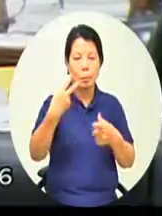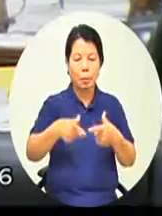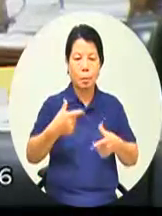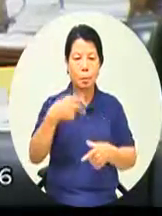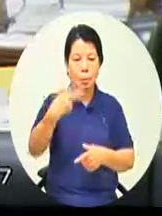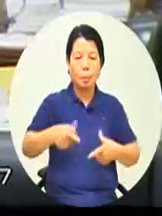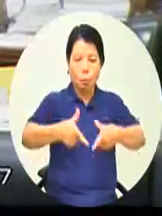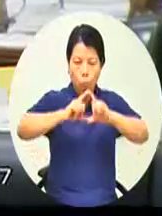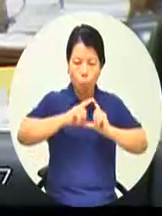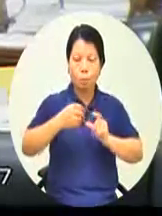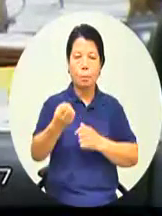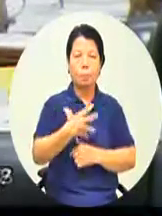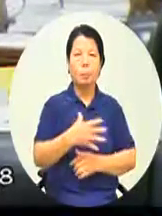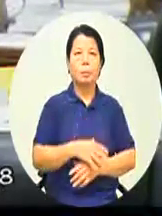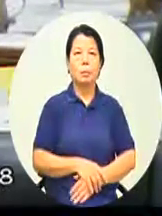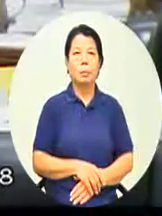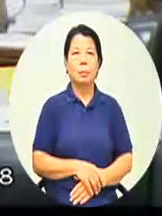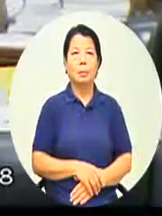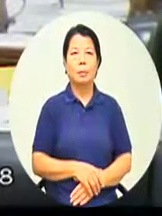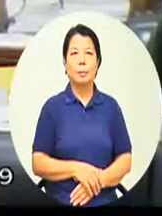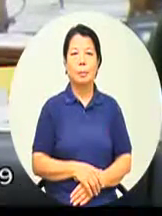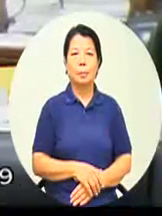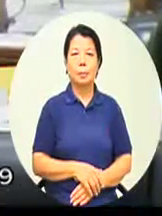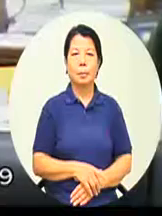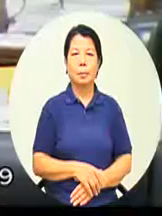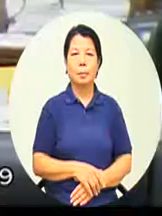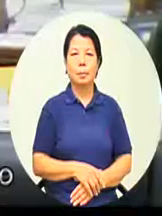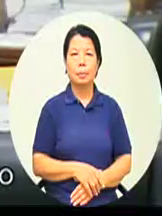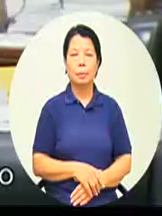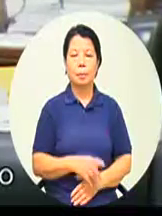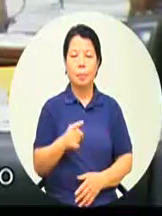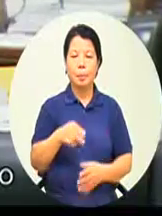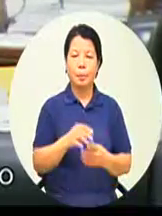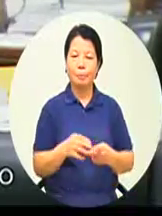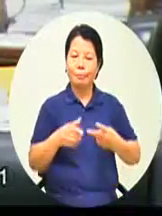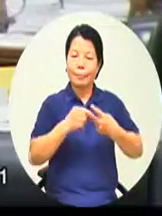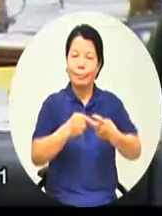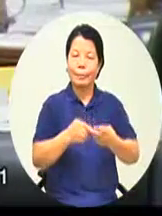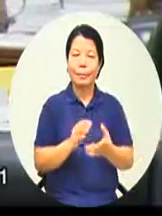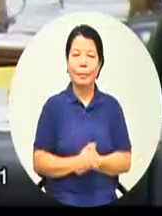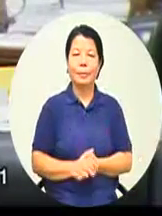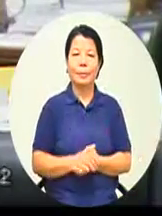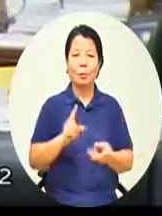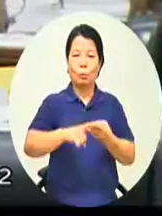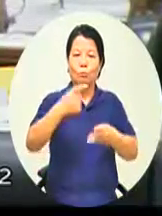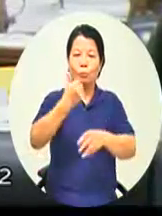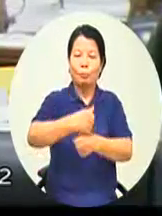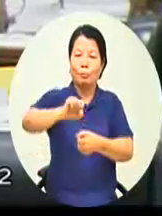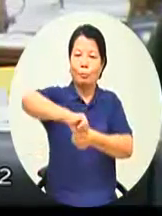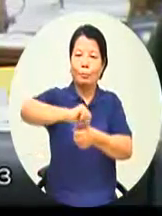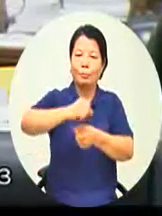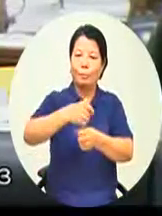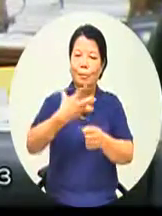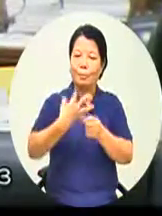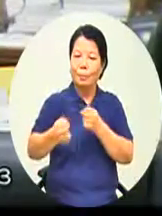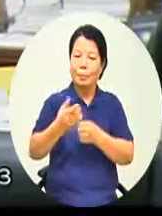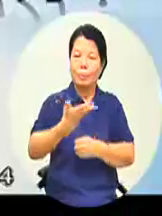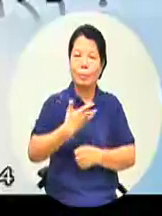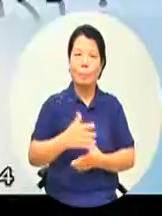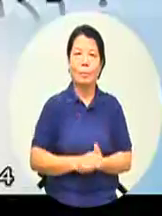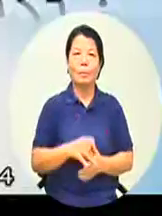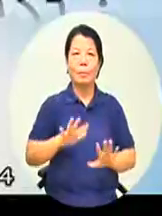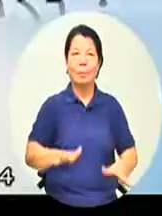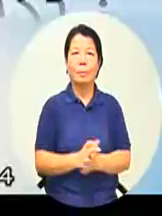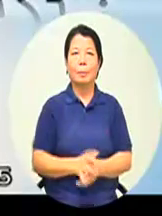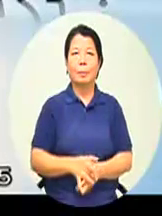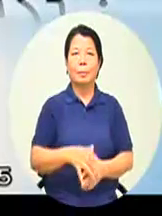哦，请主席待会再多给我一点时间，我把第二题讲完。好，谢谢。好，我再来要讲的就是有关于 校园毒品